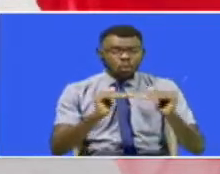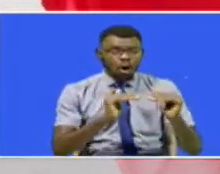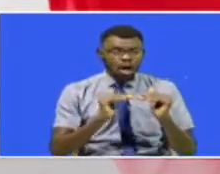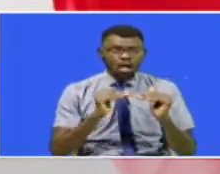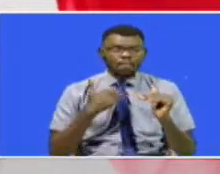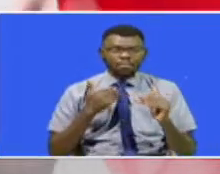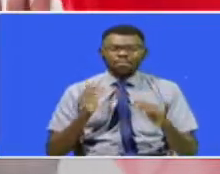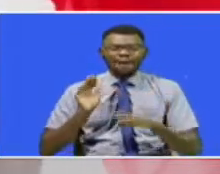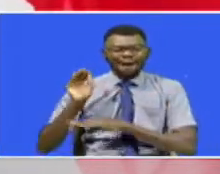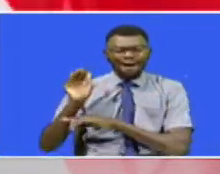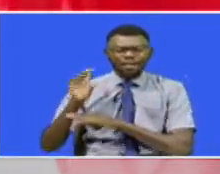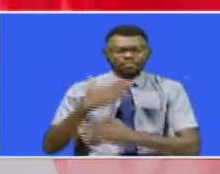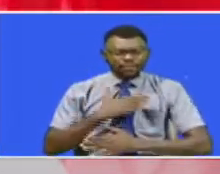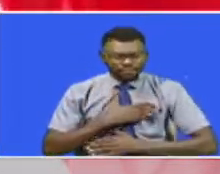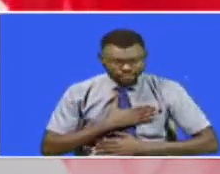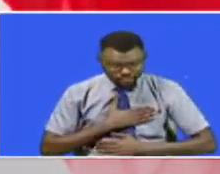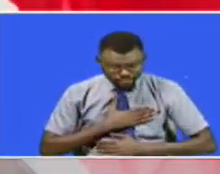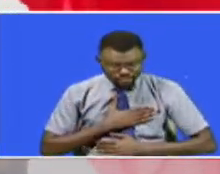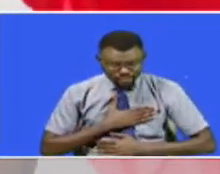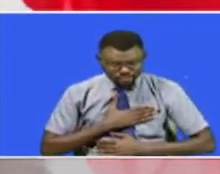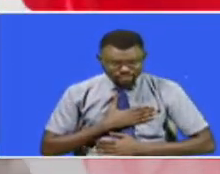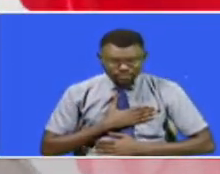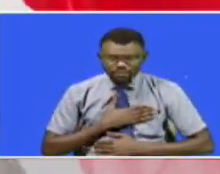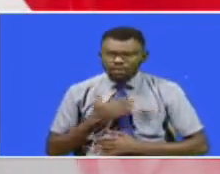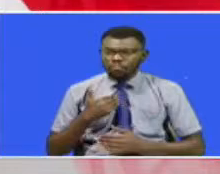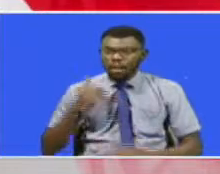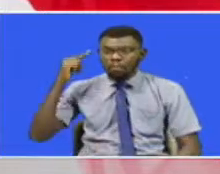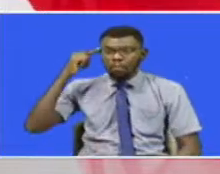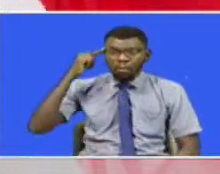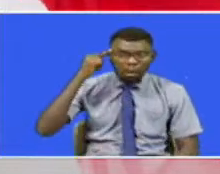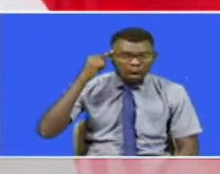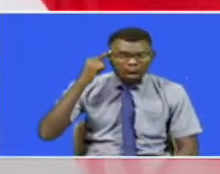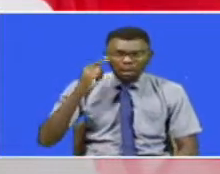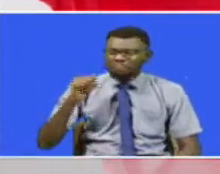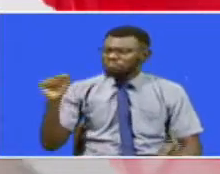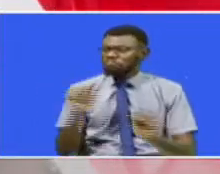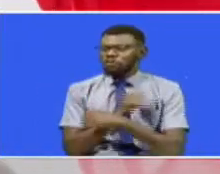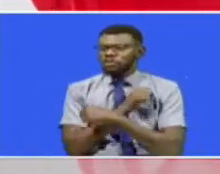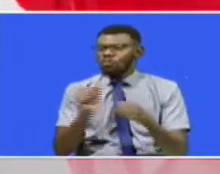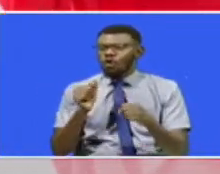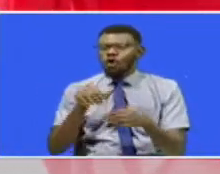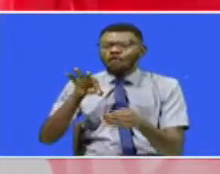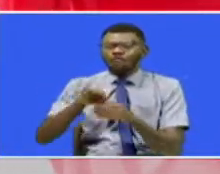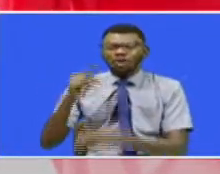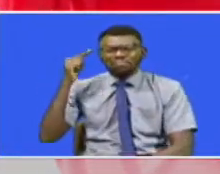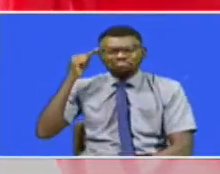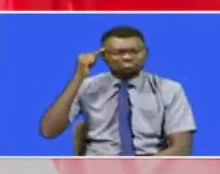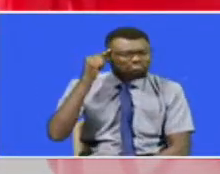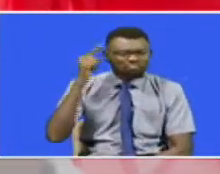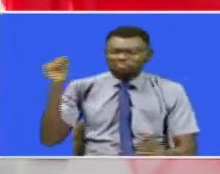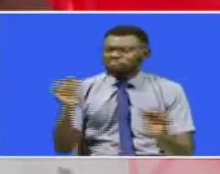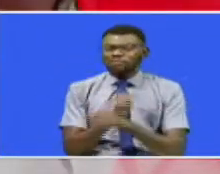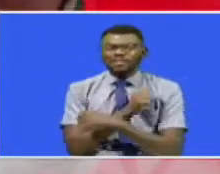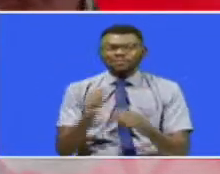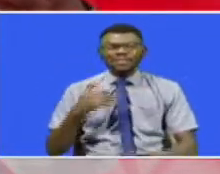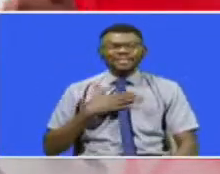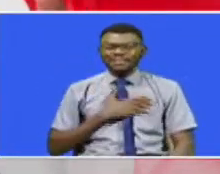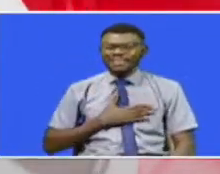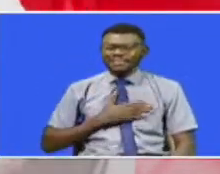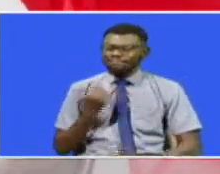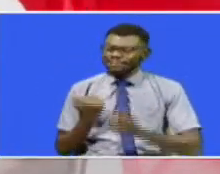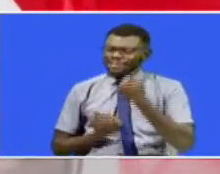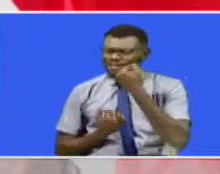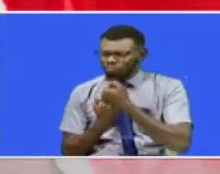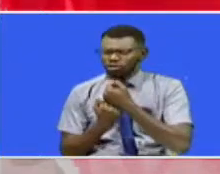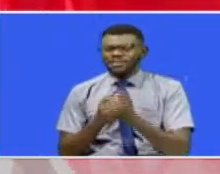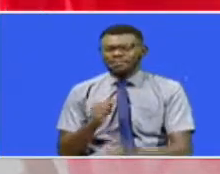kwa heshima kubwa sana, na sio kulazimisha, kwa sababu hakuna kura ya kulazimisha. Shikeni huyu mzee